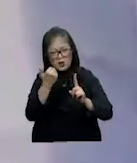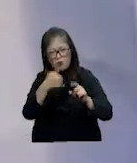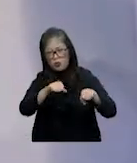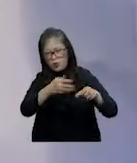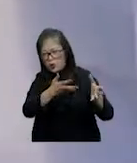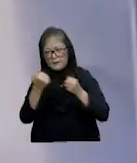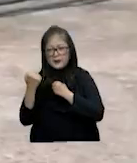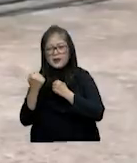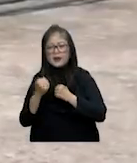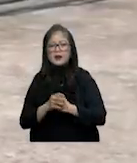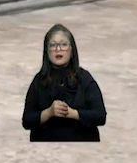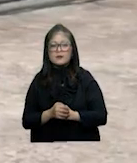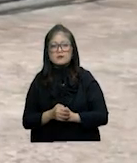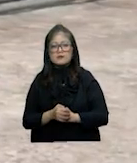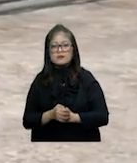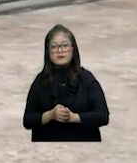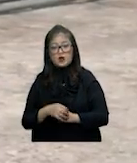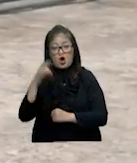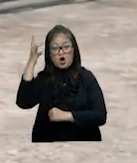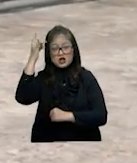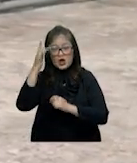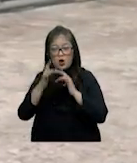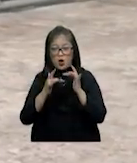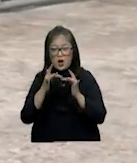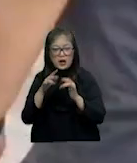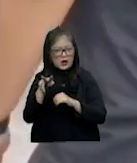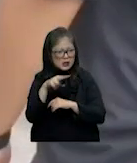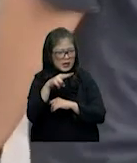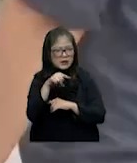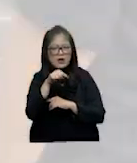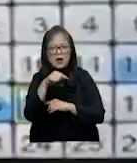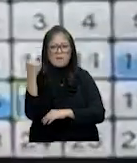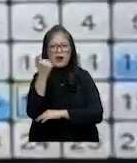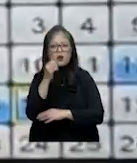Pengemudi ojek online yang memergoki aksi begal juga diancam para pelaku.